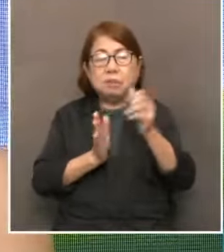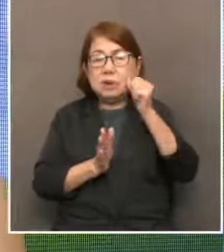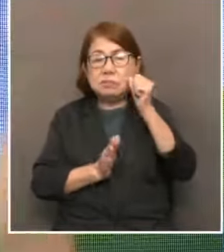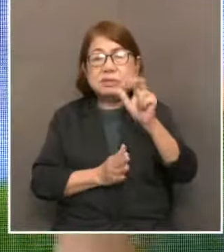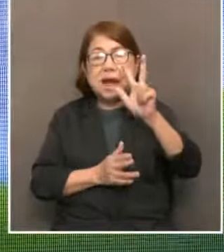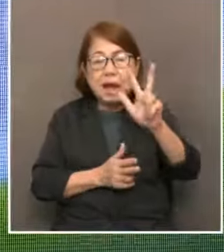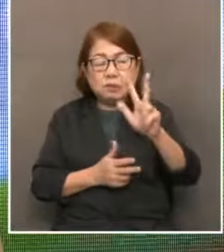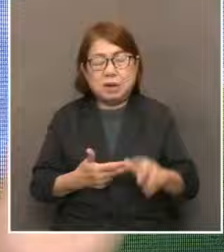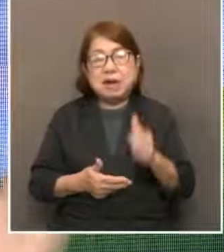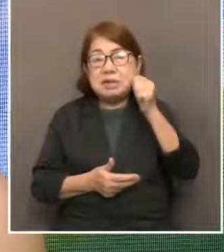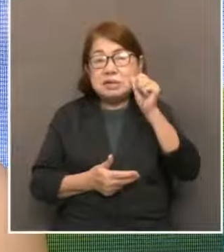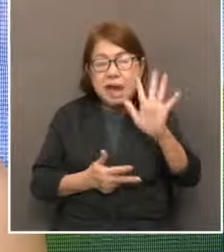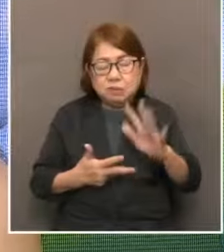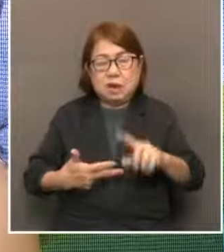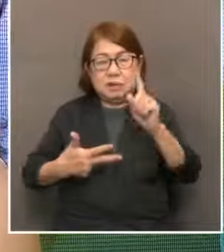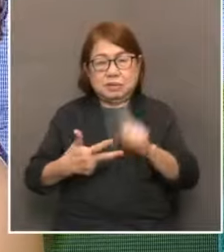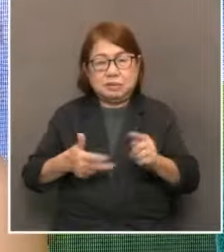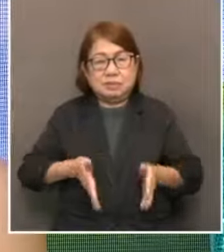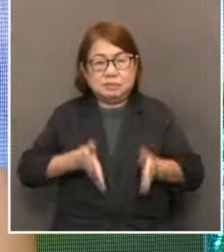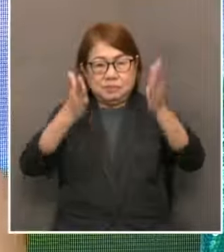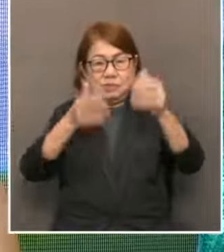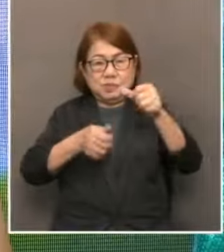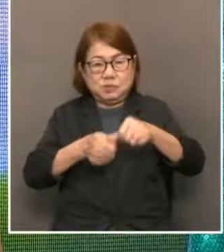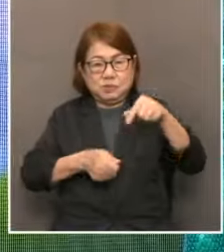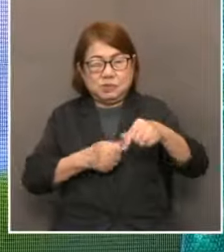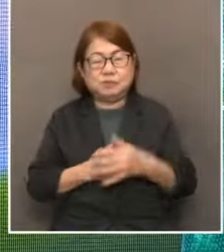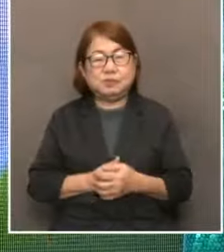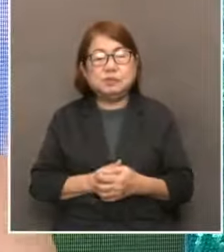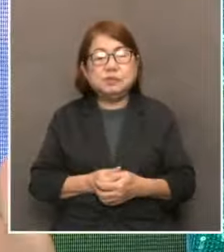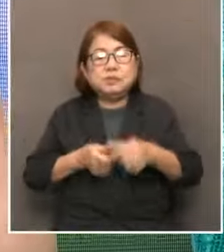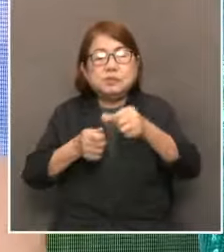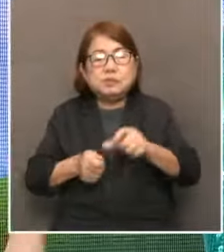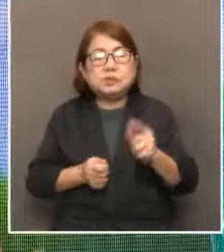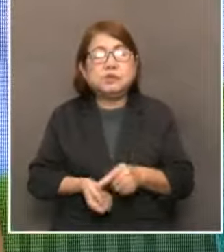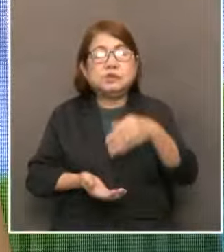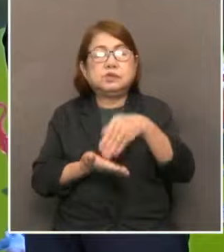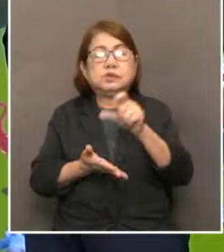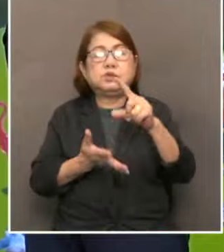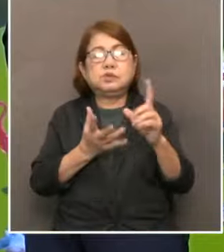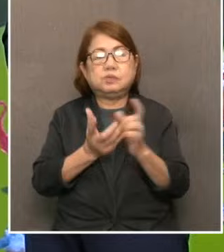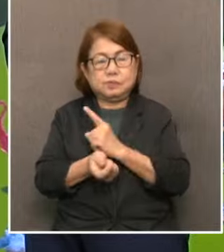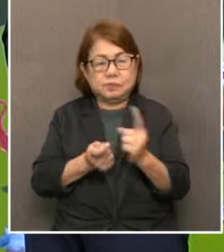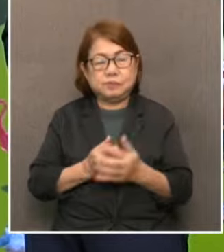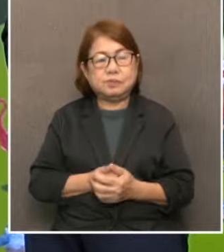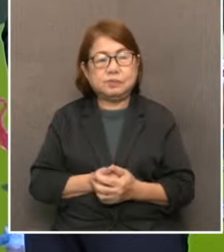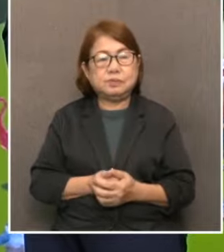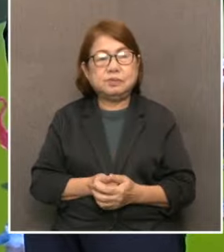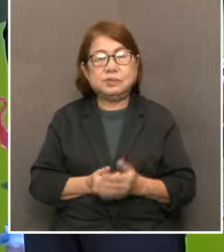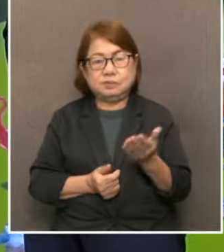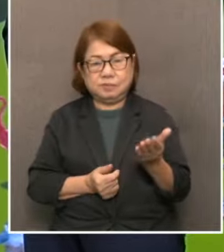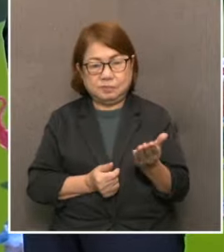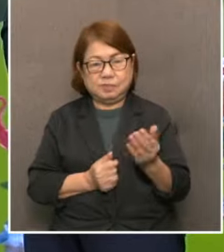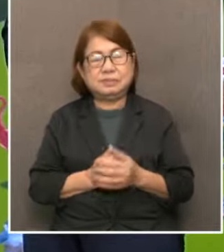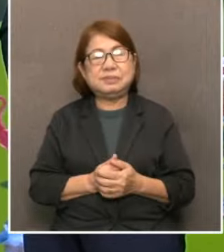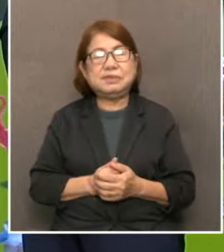คราวนี้แหละสาเหตุที่คุณอาร์ตอารยาอยู่กับเราในวันนี้นะคะเป็นพื้นที่ที่นำเสนอศิลปะผ่านทางตัวเองความสามารถของของของ